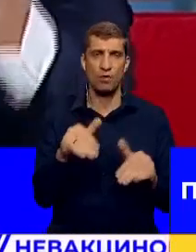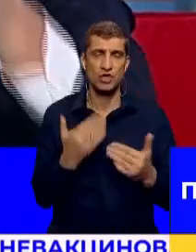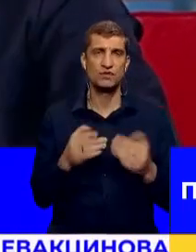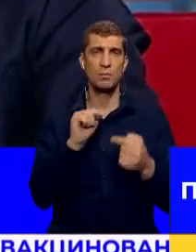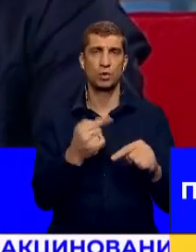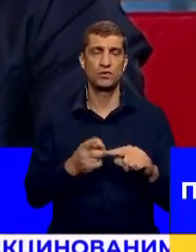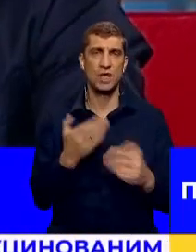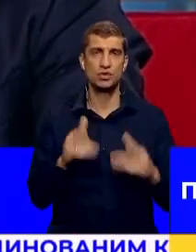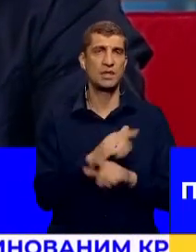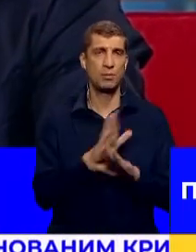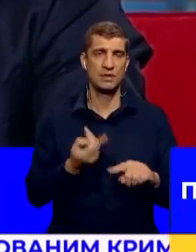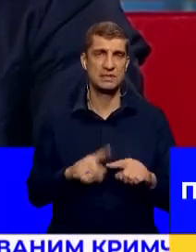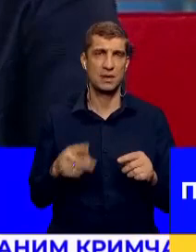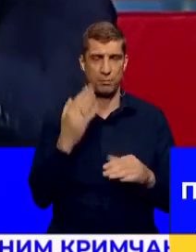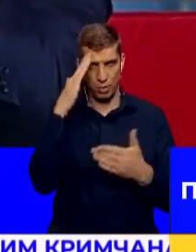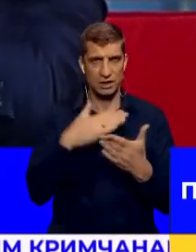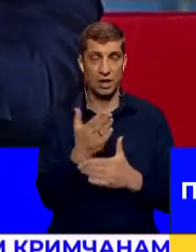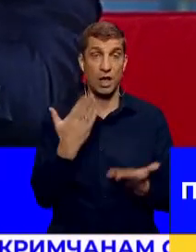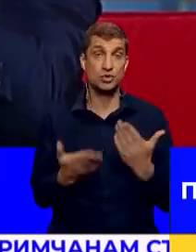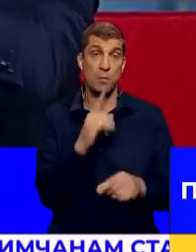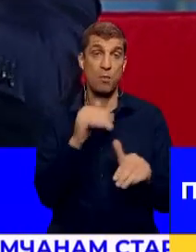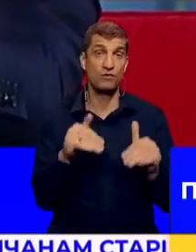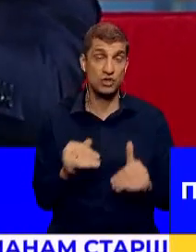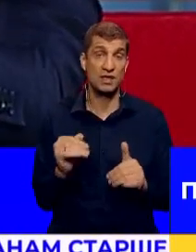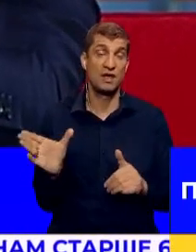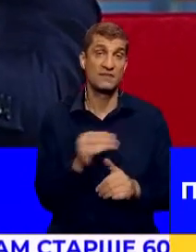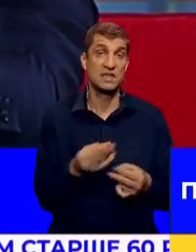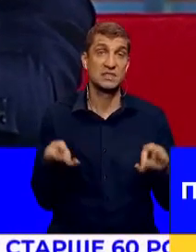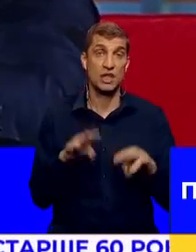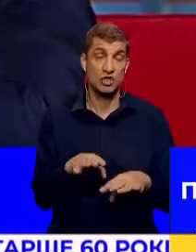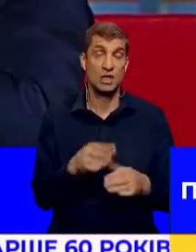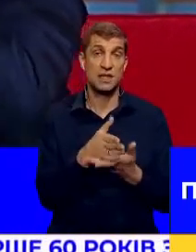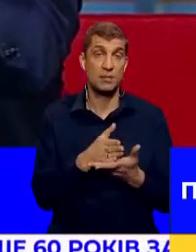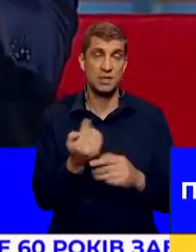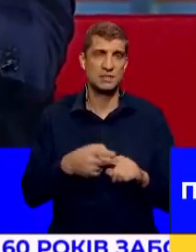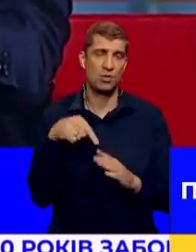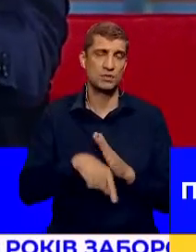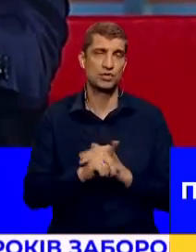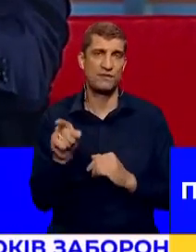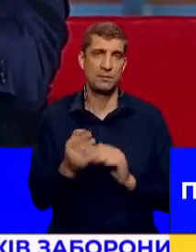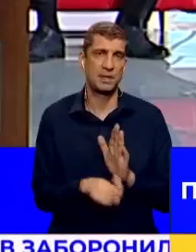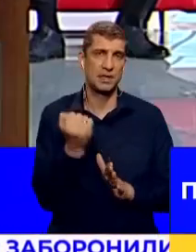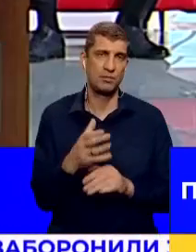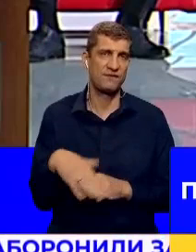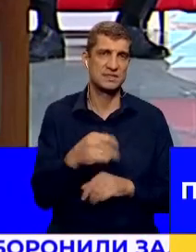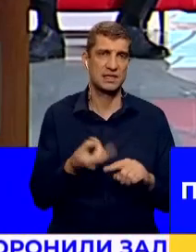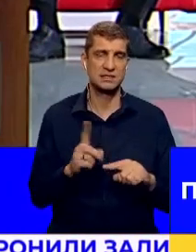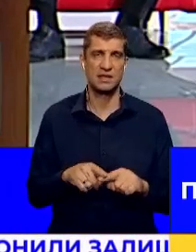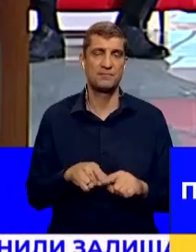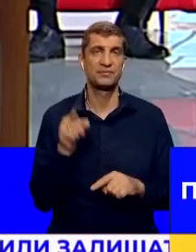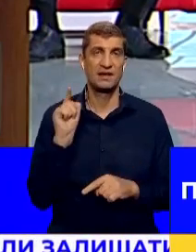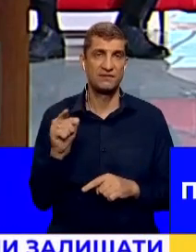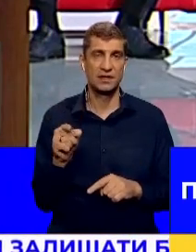якщо він не поділяє цю політику? А якщо мовчить і всі залишаються на посадах, це означає, що він підтримує все це.